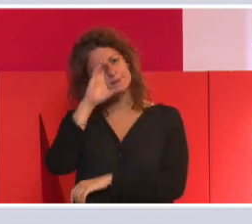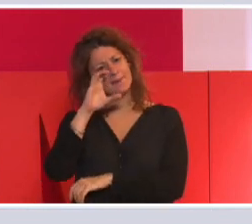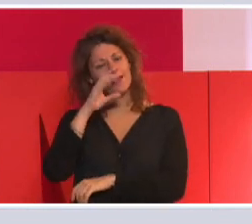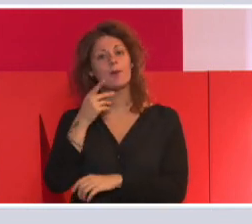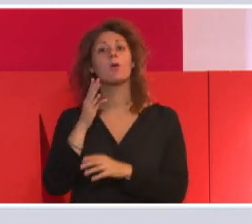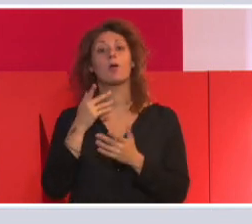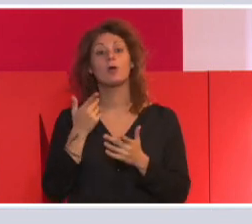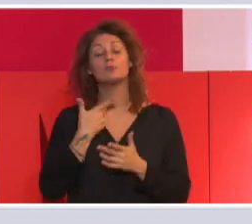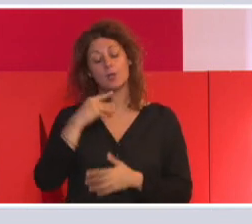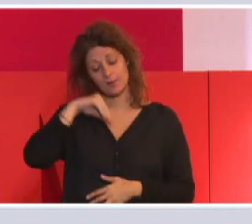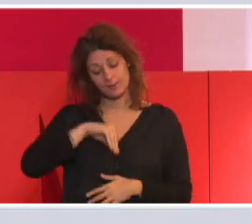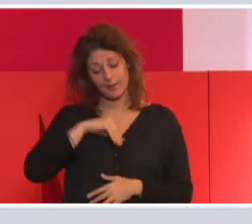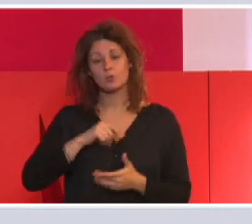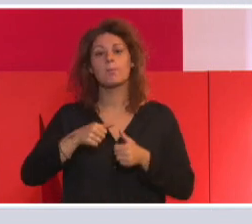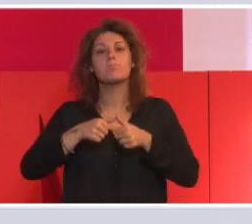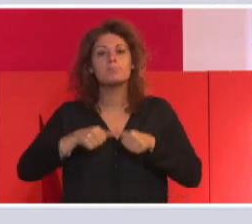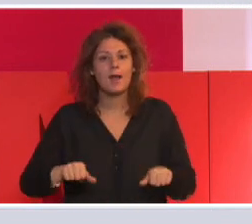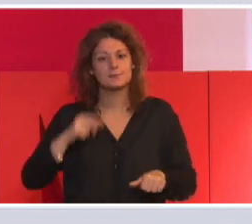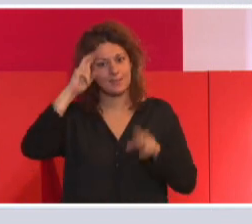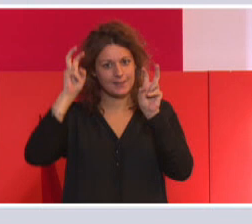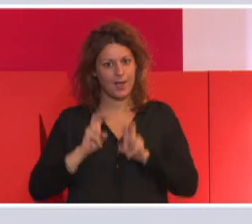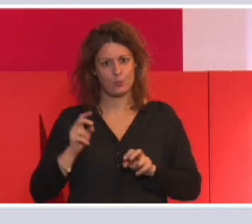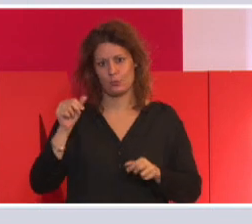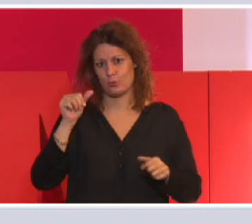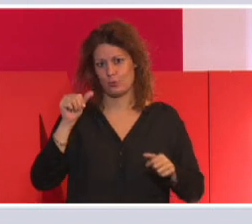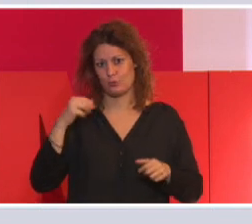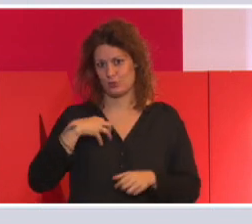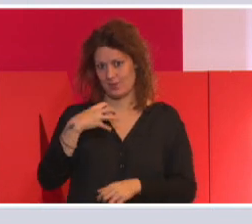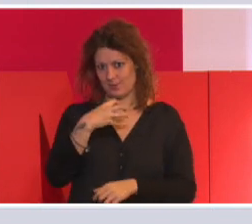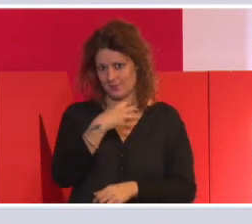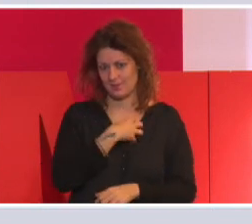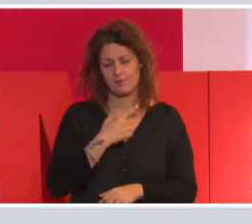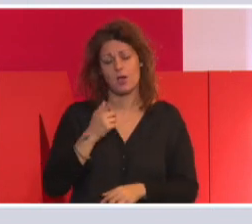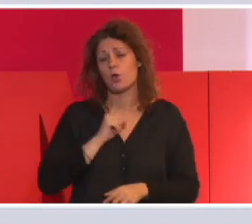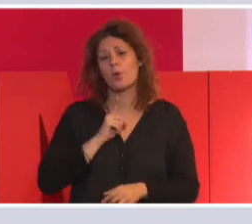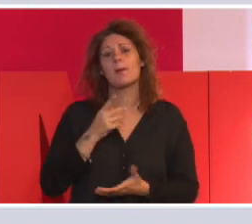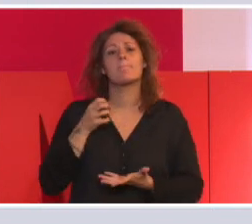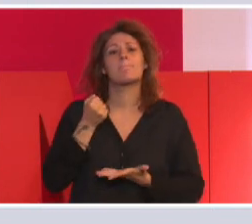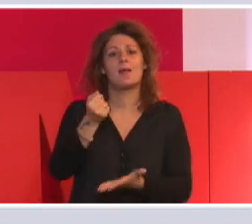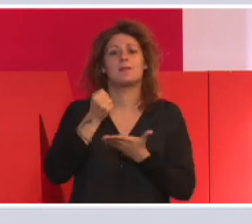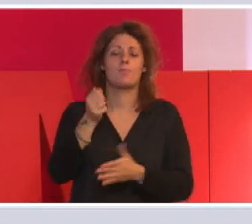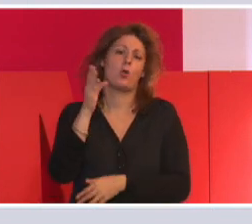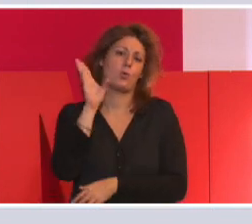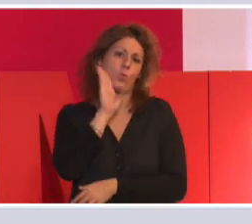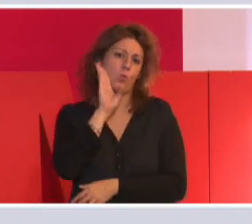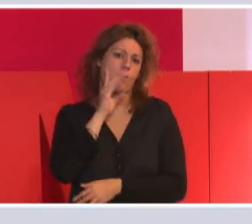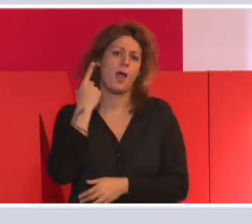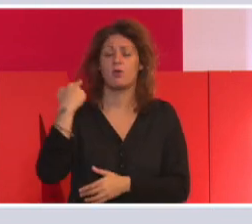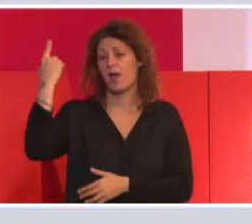fanno parte del patrimonio comportamentale che abbiamo è voluto nella nostra filogenesi nelle nostre aree grazie